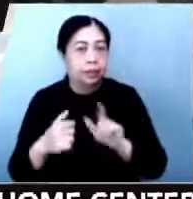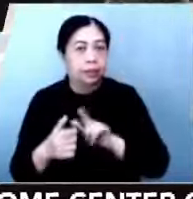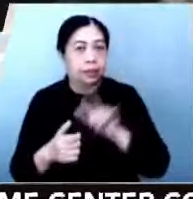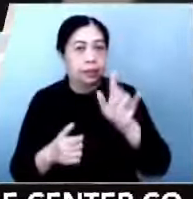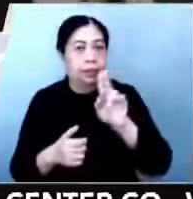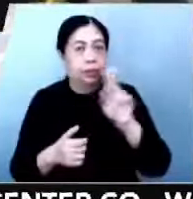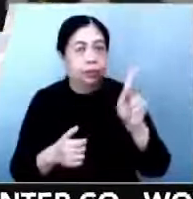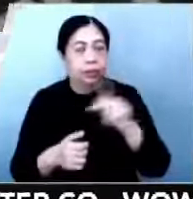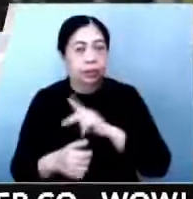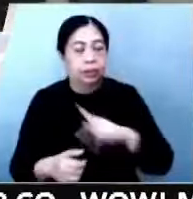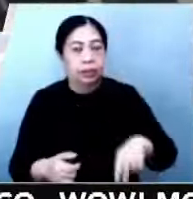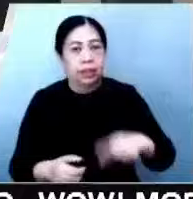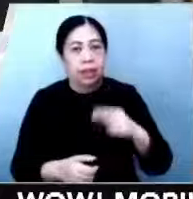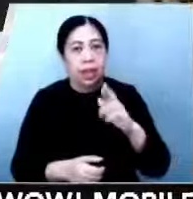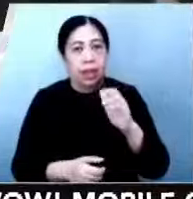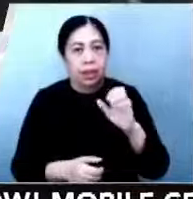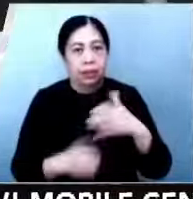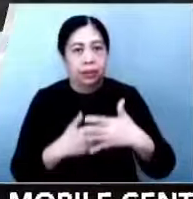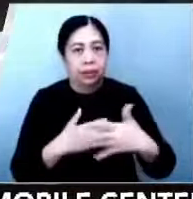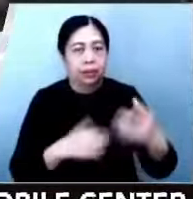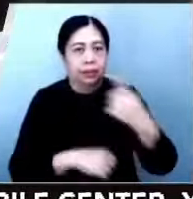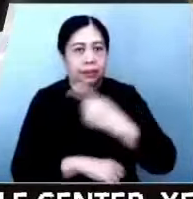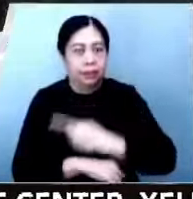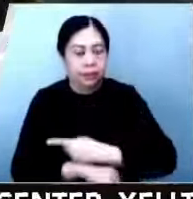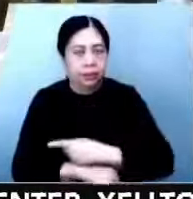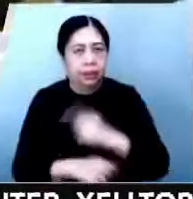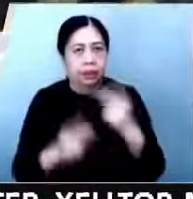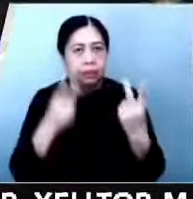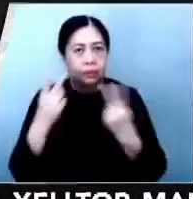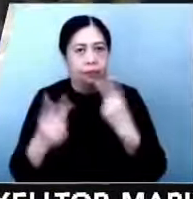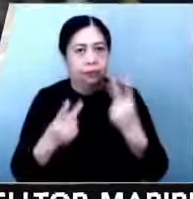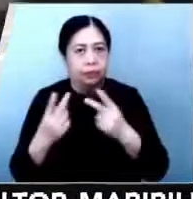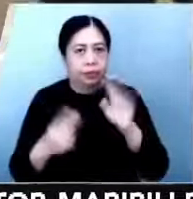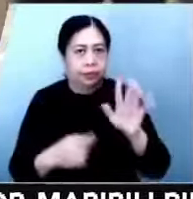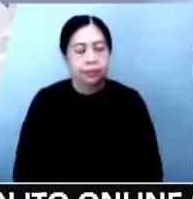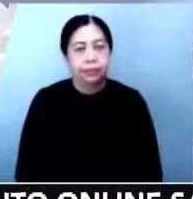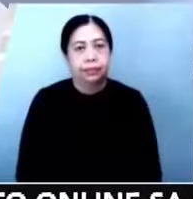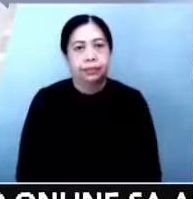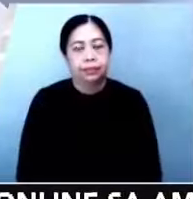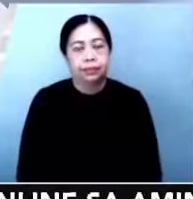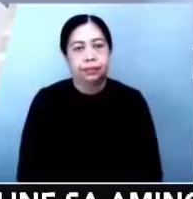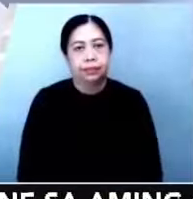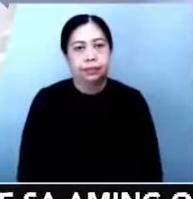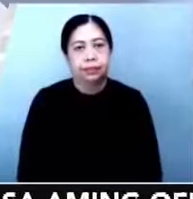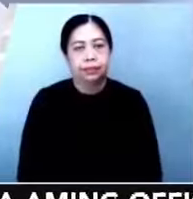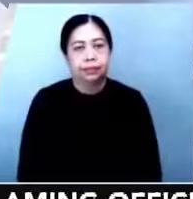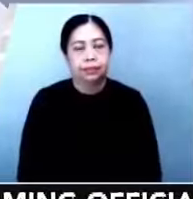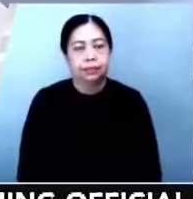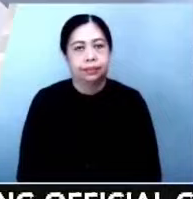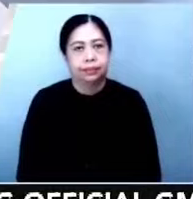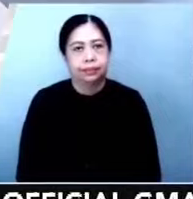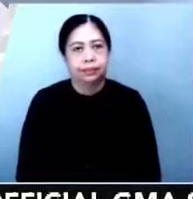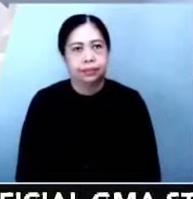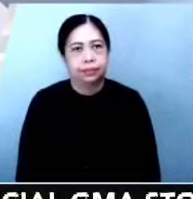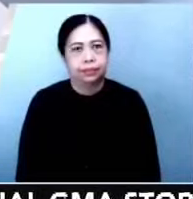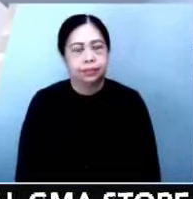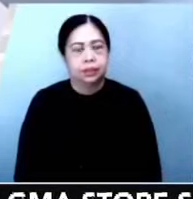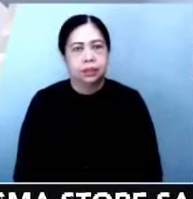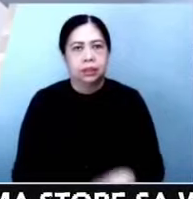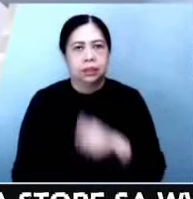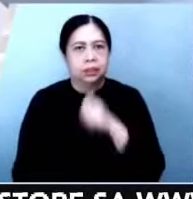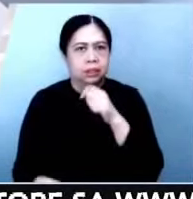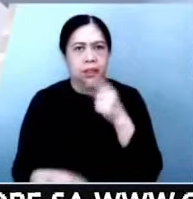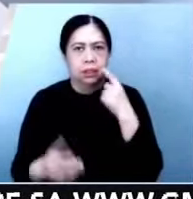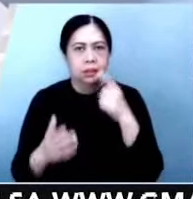Prince Harry sa mga susunod na araw para bisitahin ang kanyang ama. Hindi raw may tuturing na sedition ang panawagan